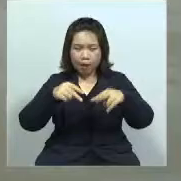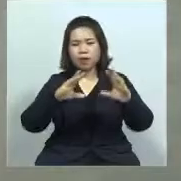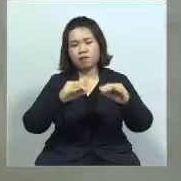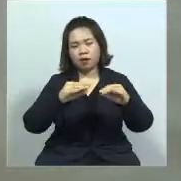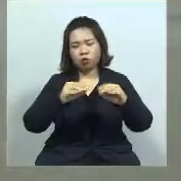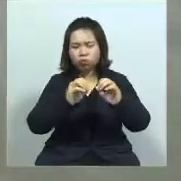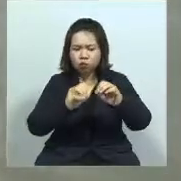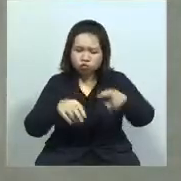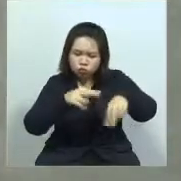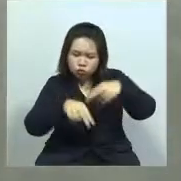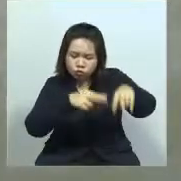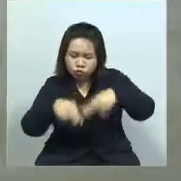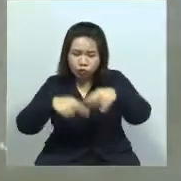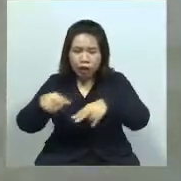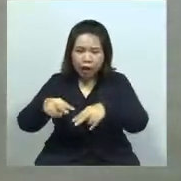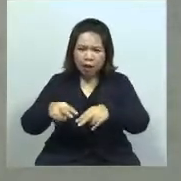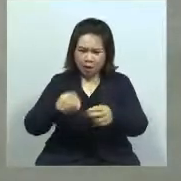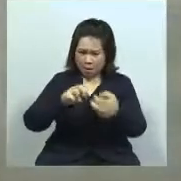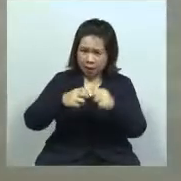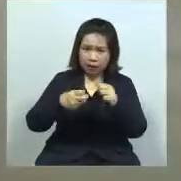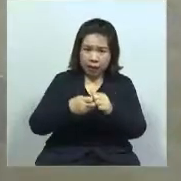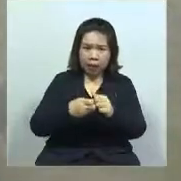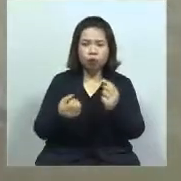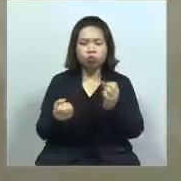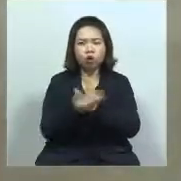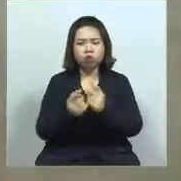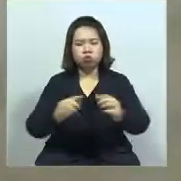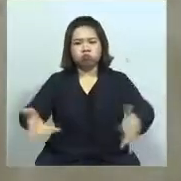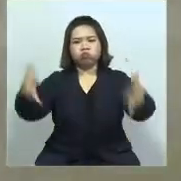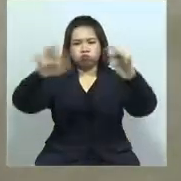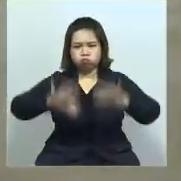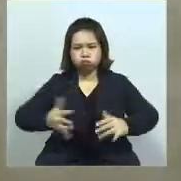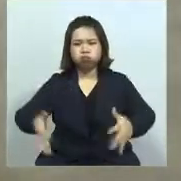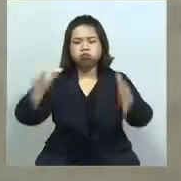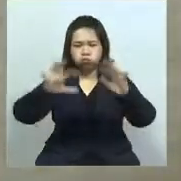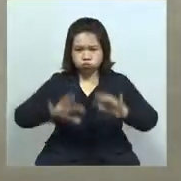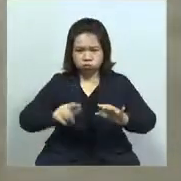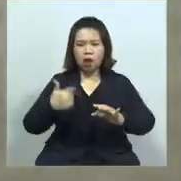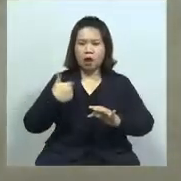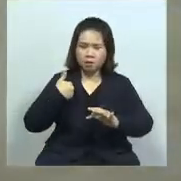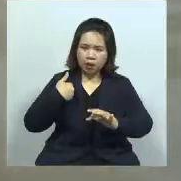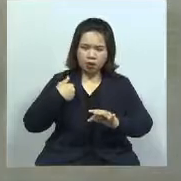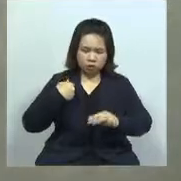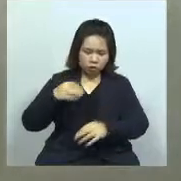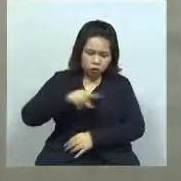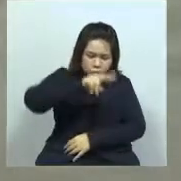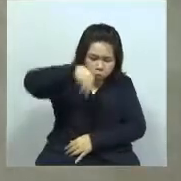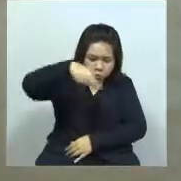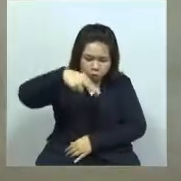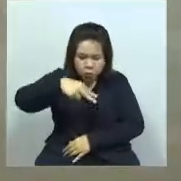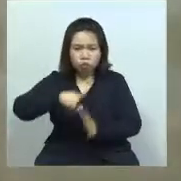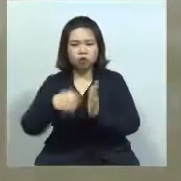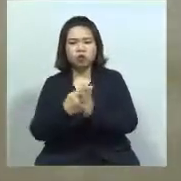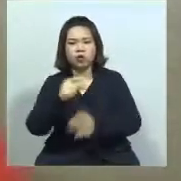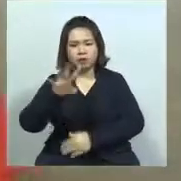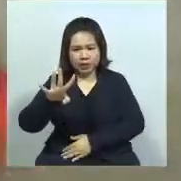การอนุบาลแล้วก็เฝ้าติดตามภัยคุกคามลูกพยูนในช่วงฤดูมรสุมบริเวณเขาบาตูนะครับมีการจัดเวรยามเฝ้าระวัง24ชั่วโมง